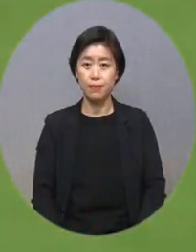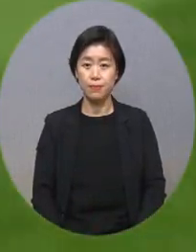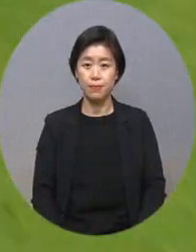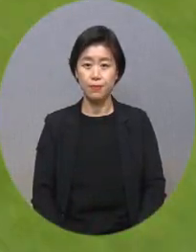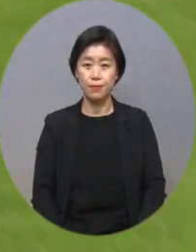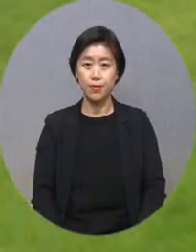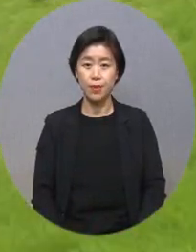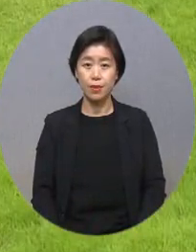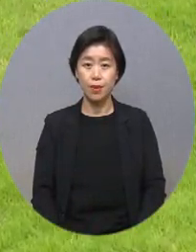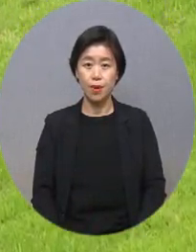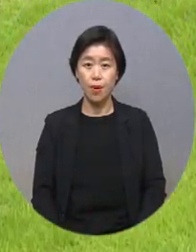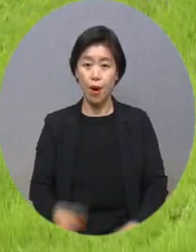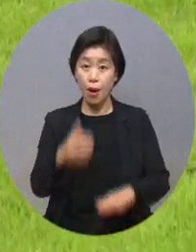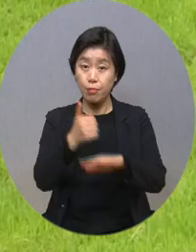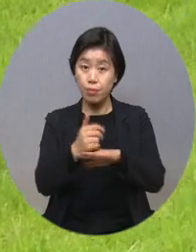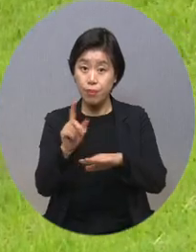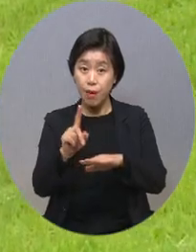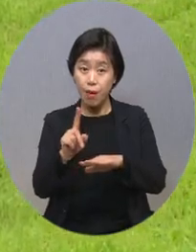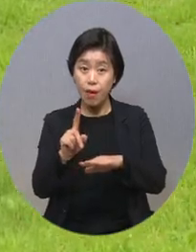좋은 거 같은데?